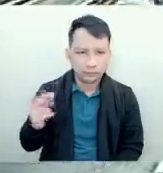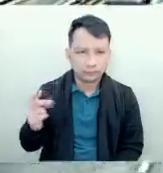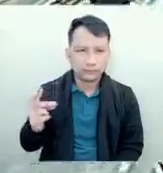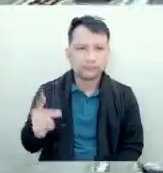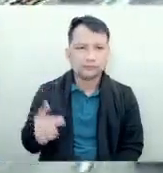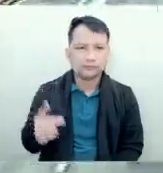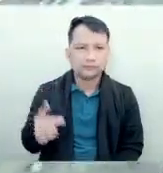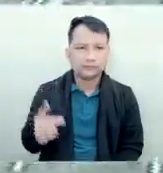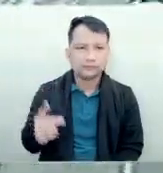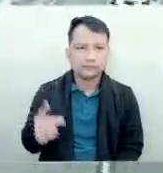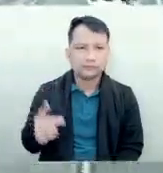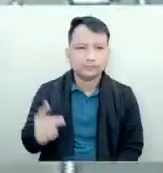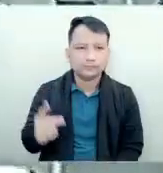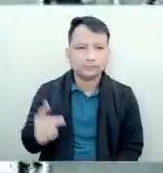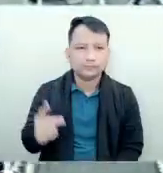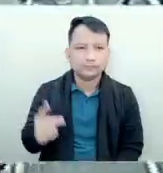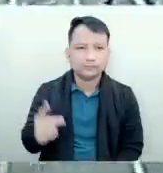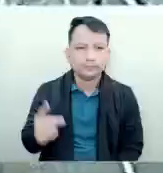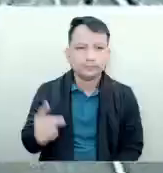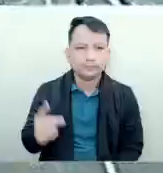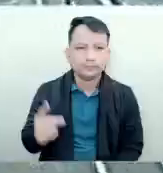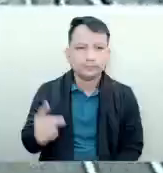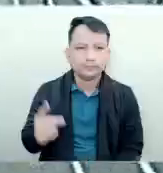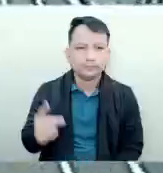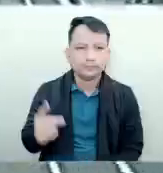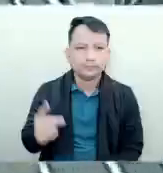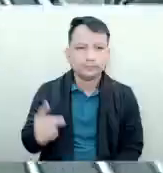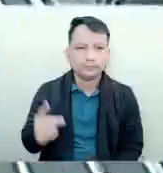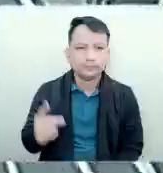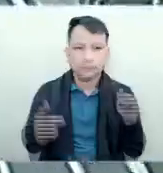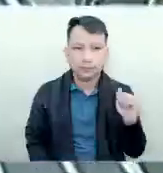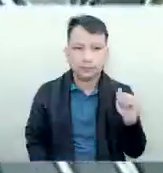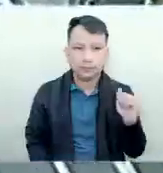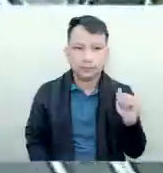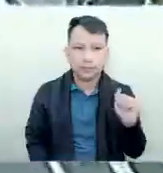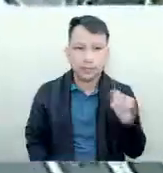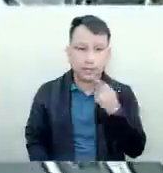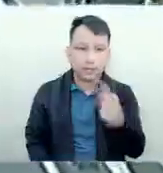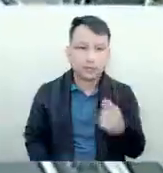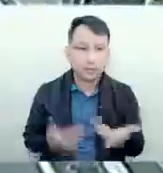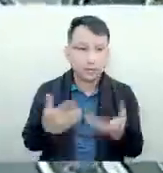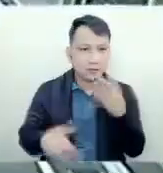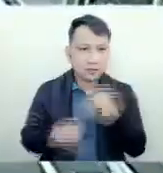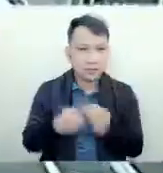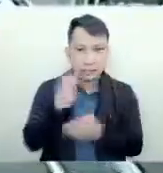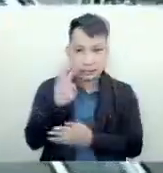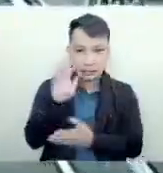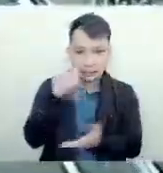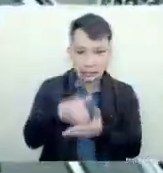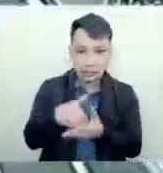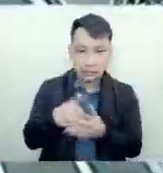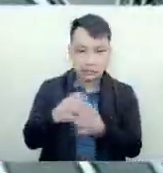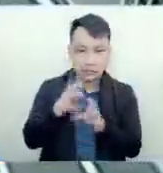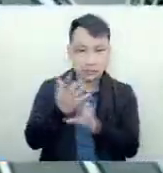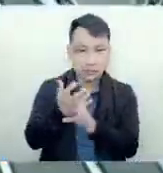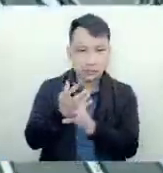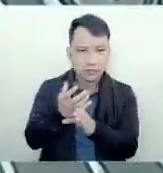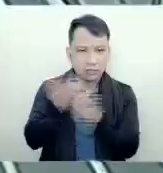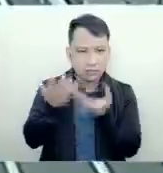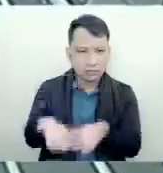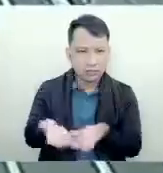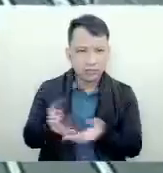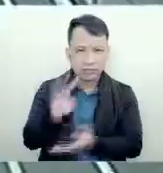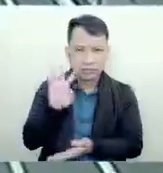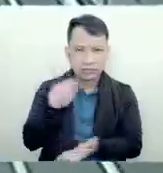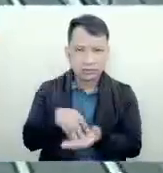Ayon sa MMDA, hindi pwedeng dumaan sa EDSA ang trucks na anim pataas ang gulong at ang gross capacity weight ay nasa